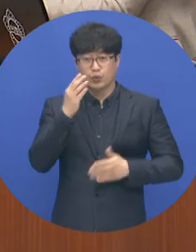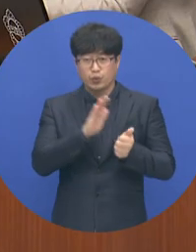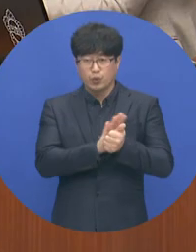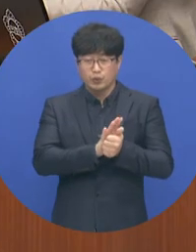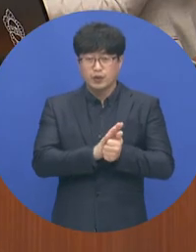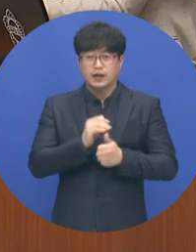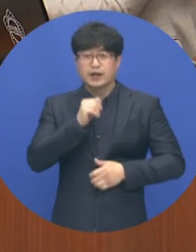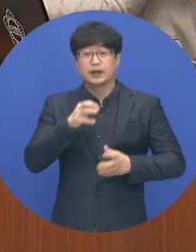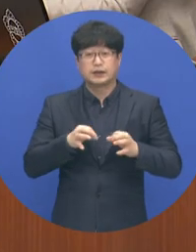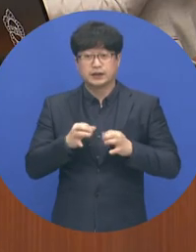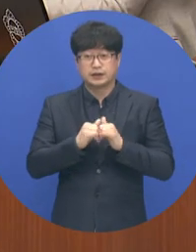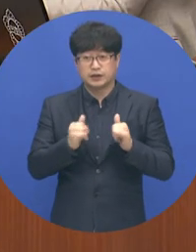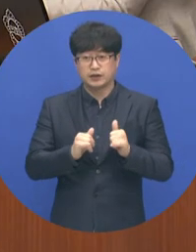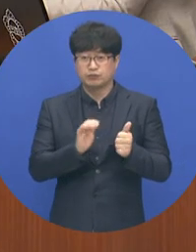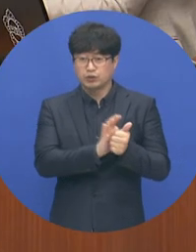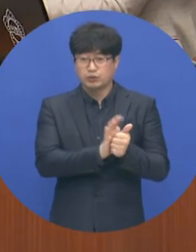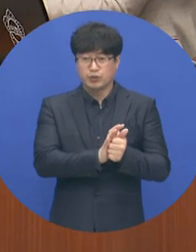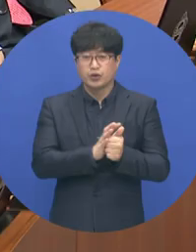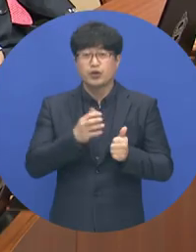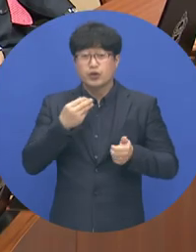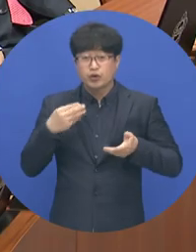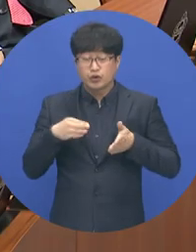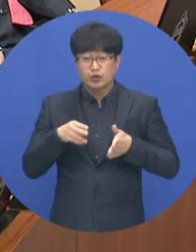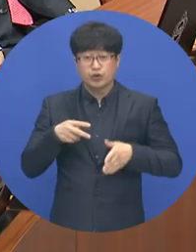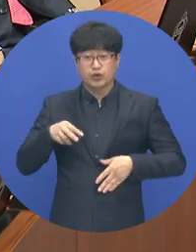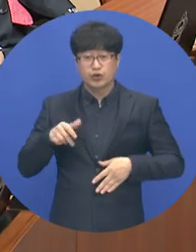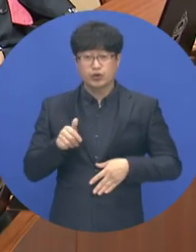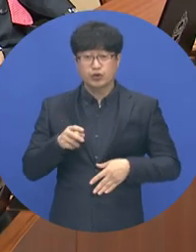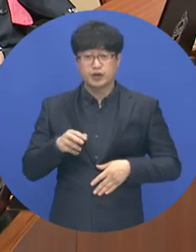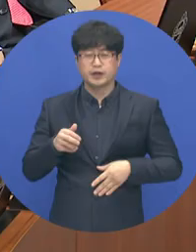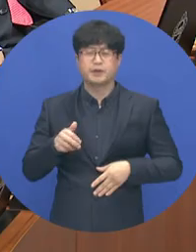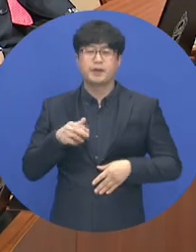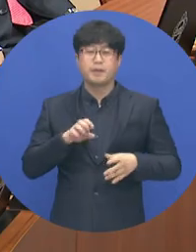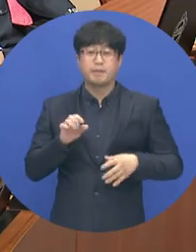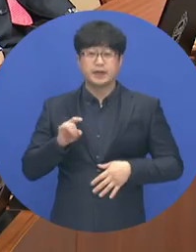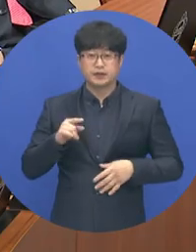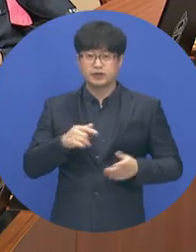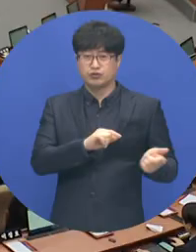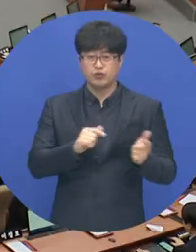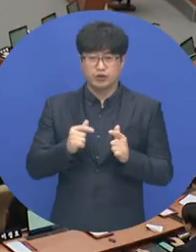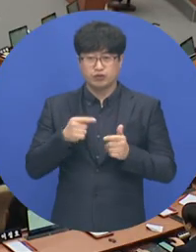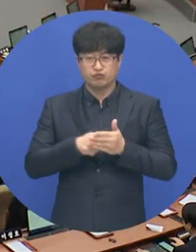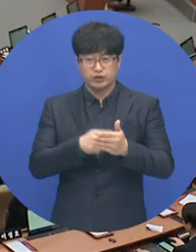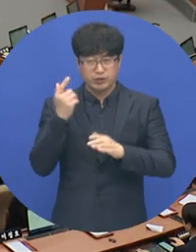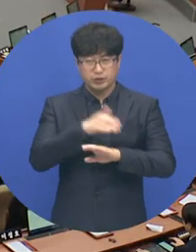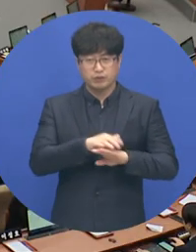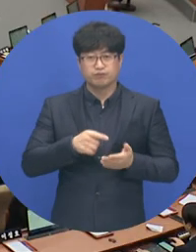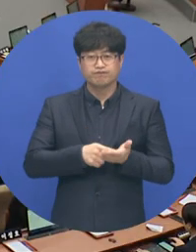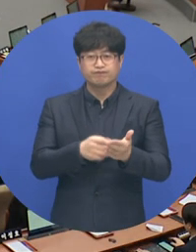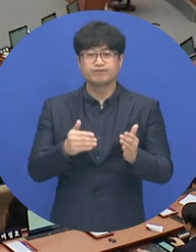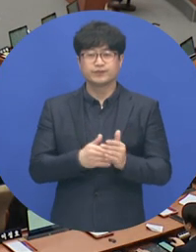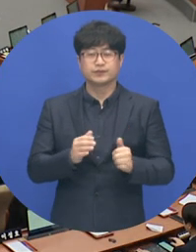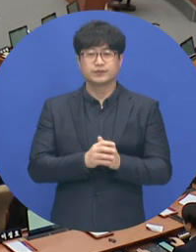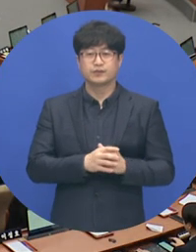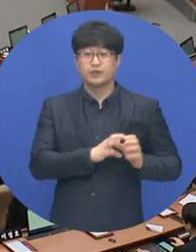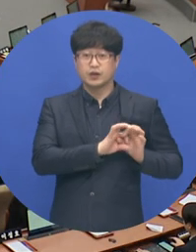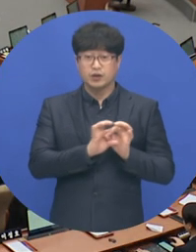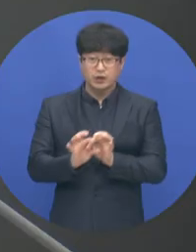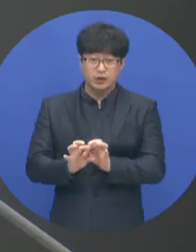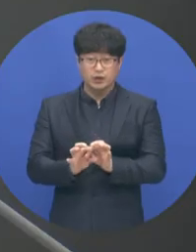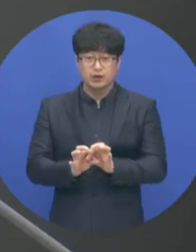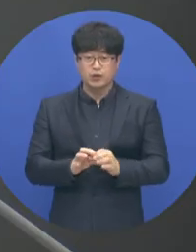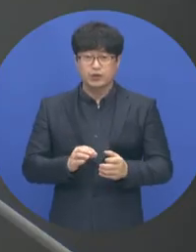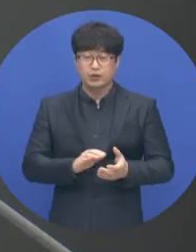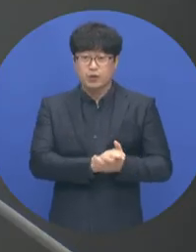소상공인을 위한 지원 더 경기 패스 경기 청년 사다리와 개비 확대 등의 추진계획도 내놨습니다 이어 진행된